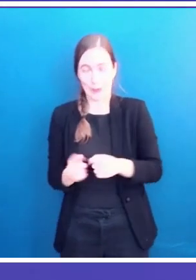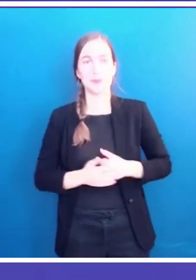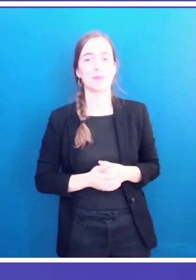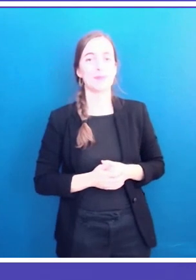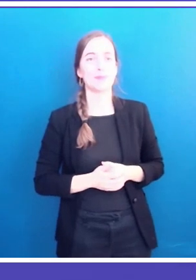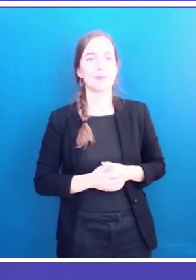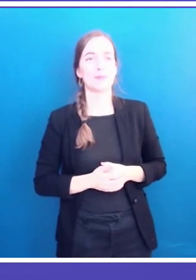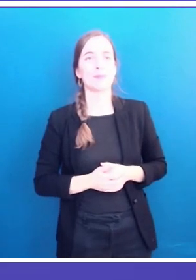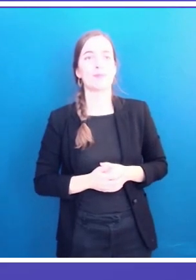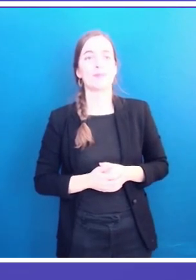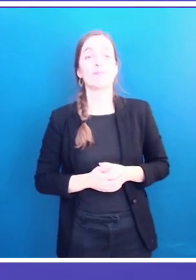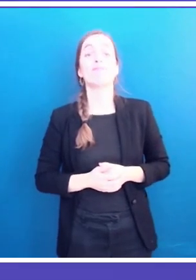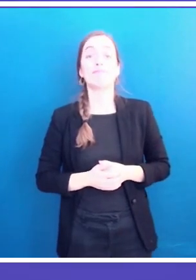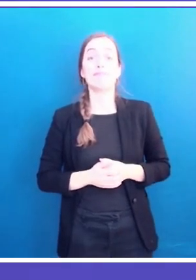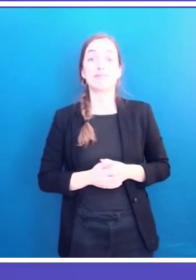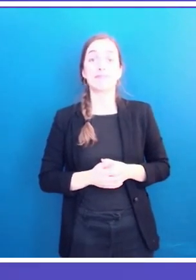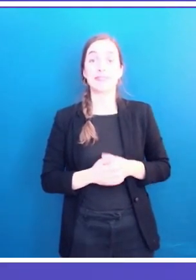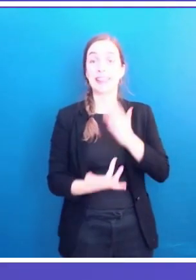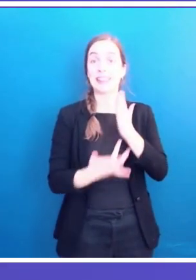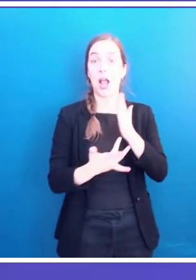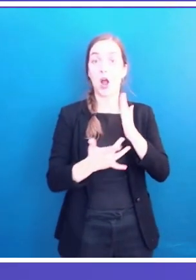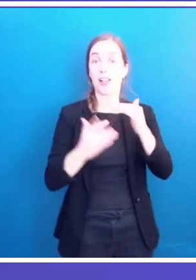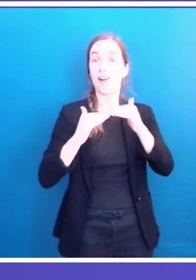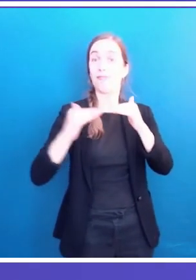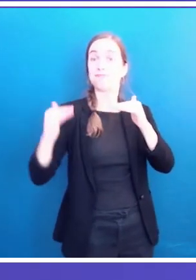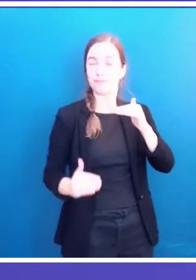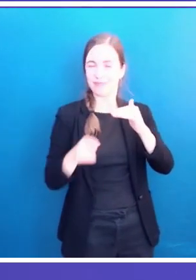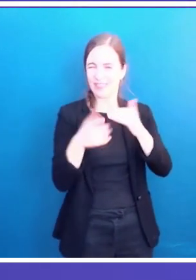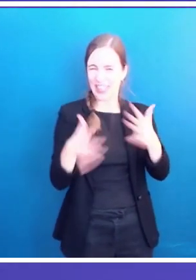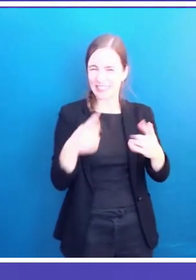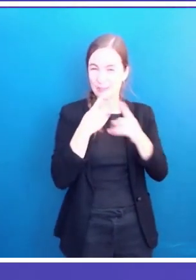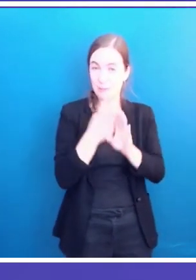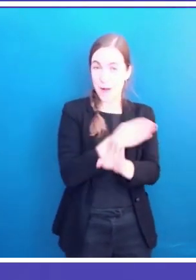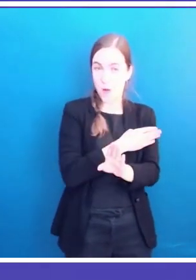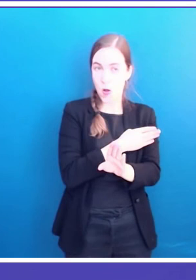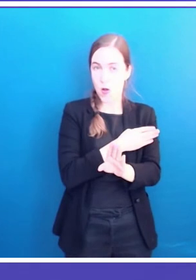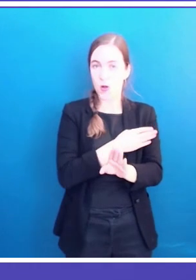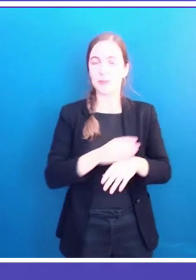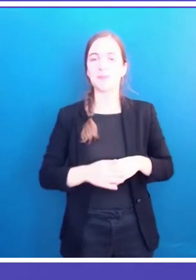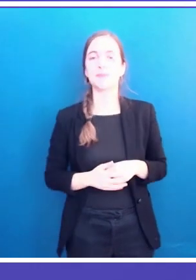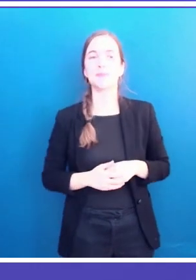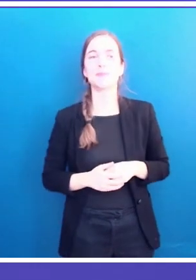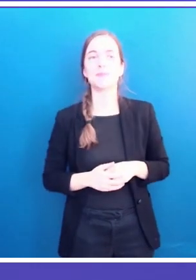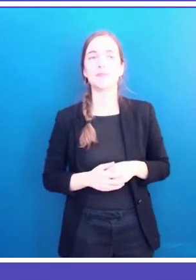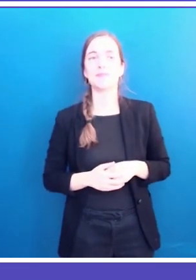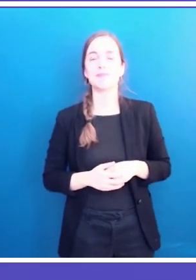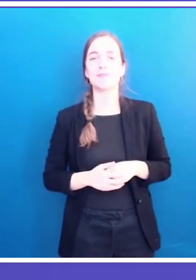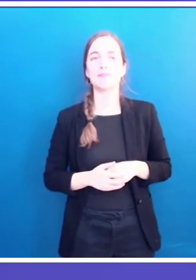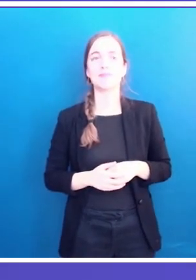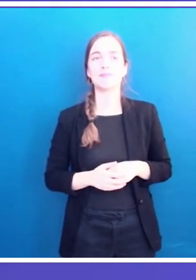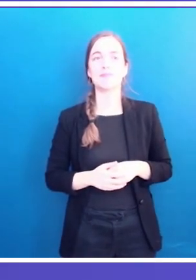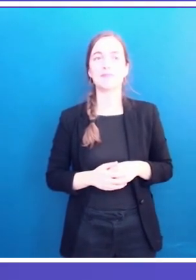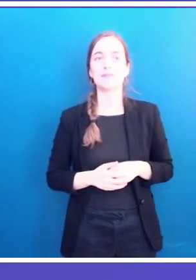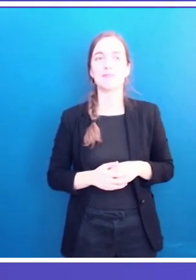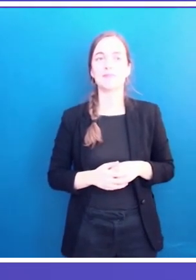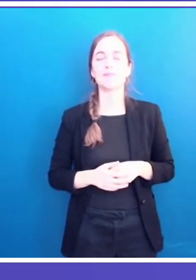كلامي قدر المستطاع. بالنسبة للفجوة، أظن بأن التدريب أساسي، وذلك يجب